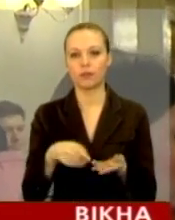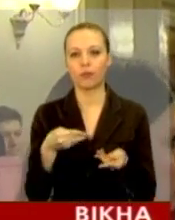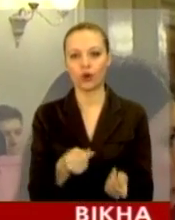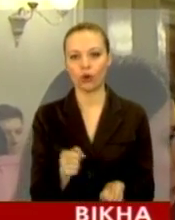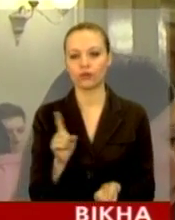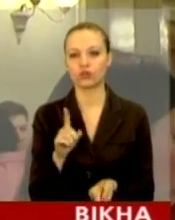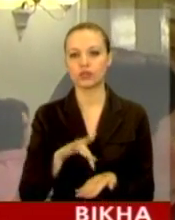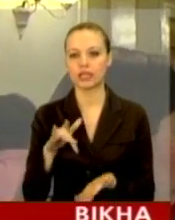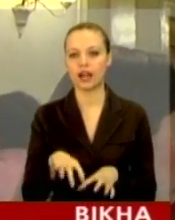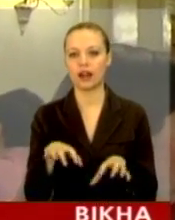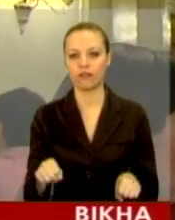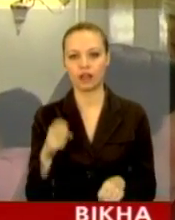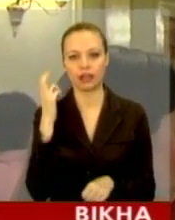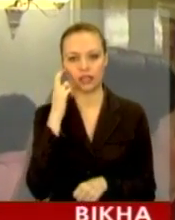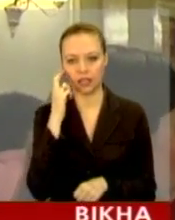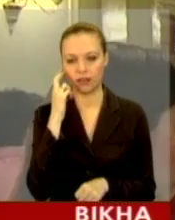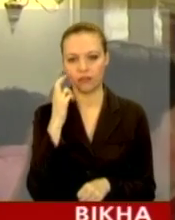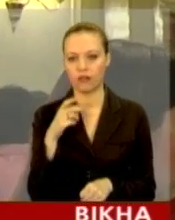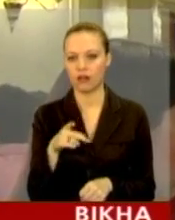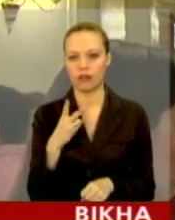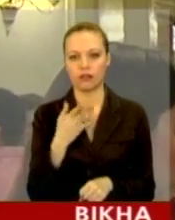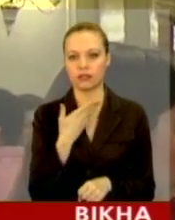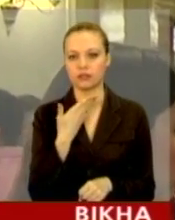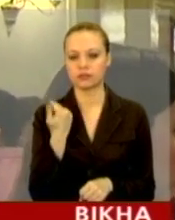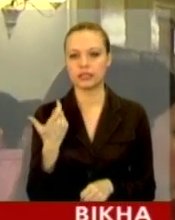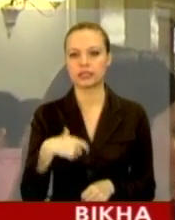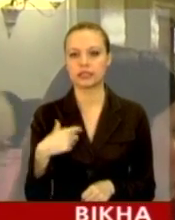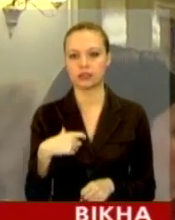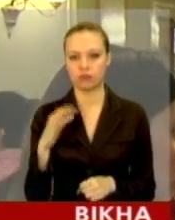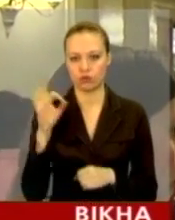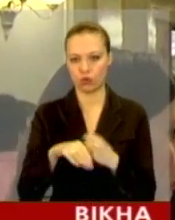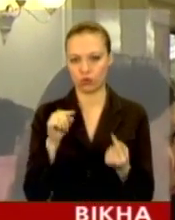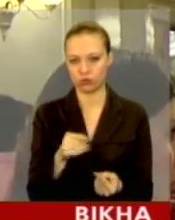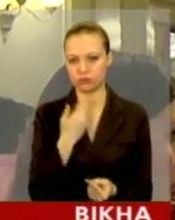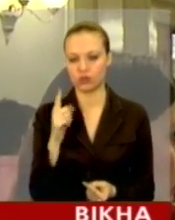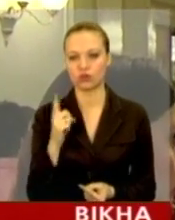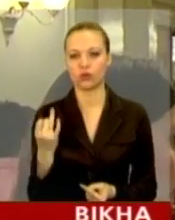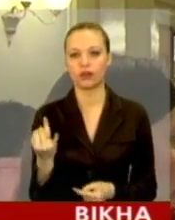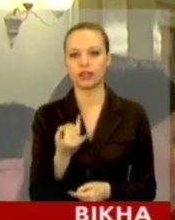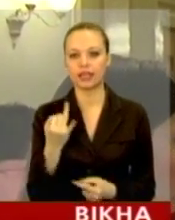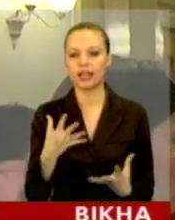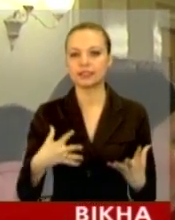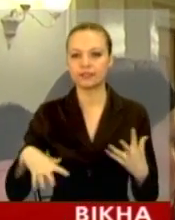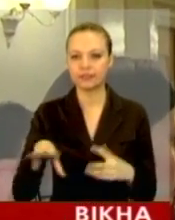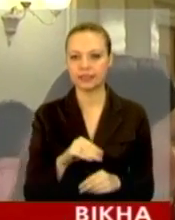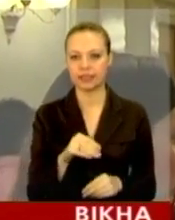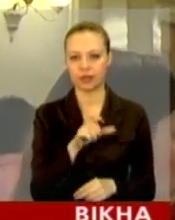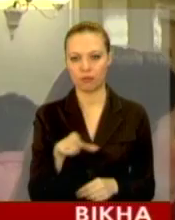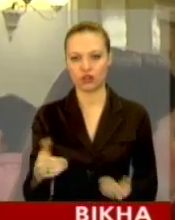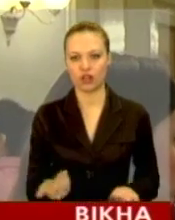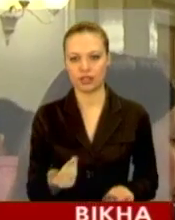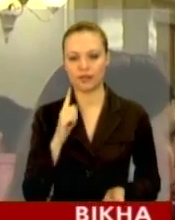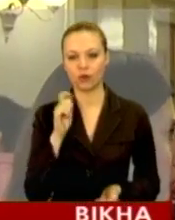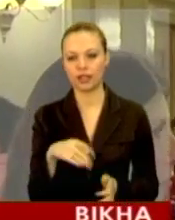що центральна влада Києва не протиставляє себе сходу, що інтереси всіх мешканців України,